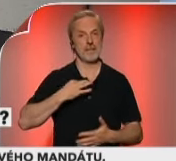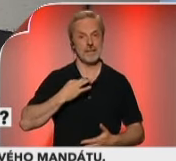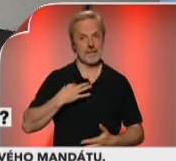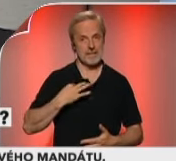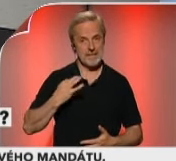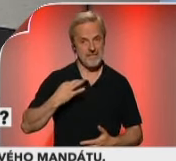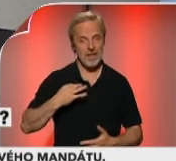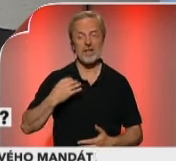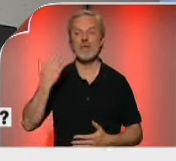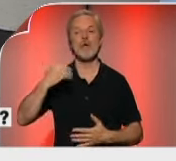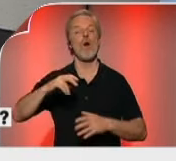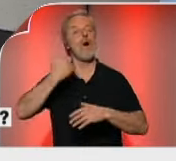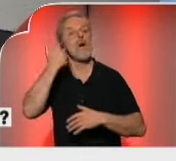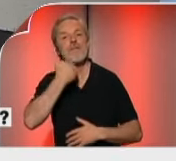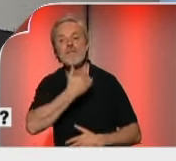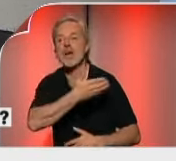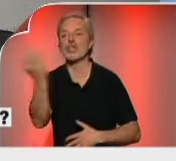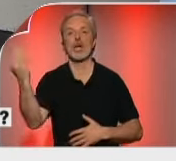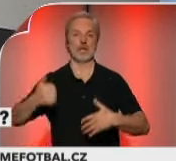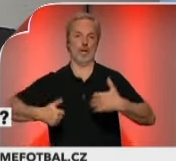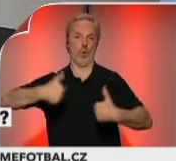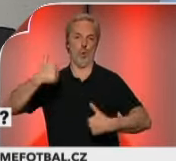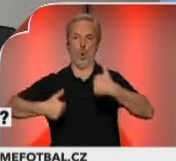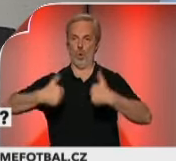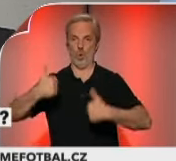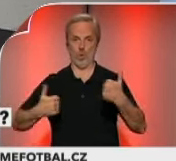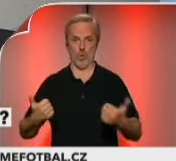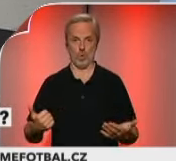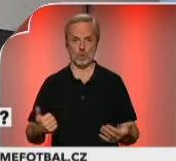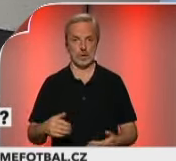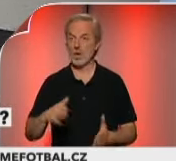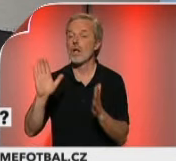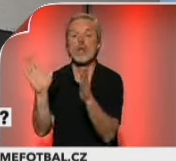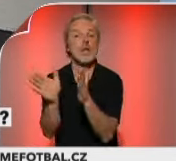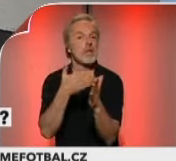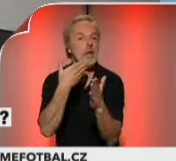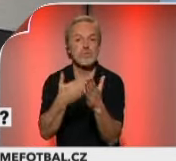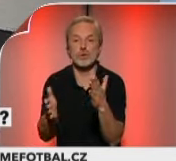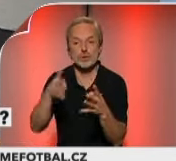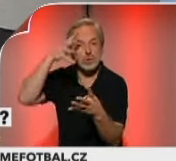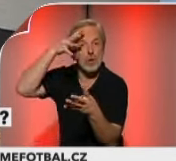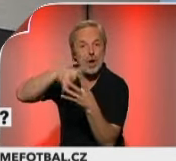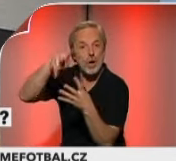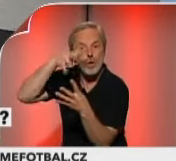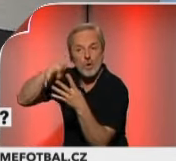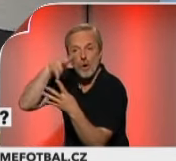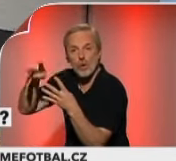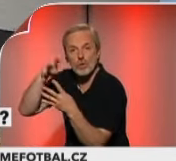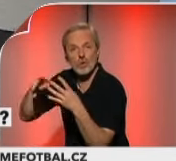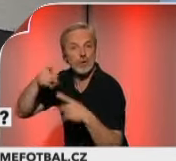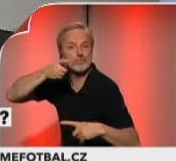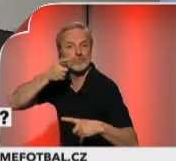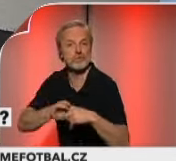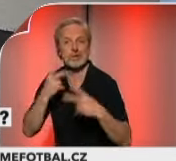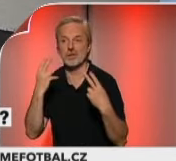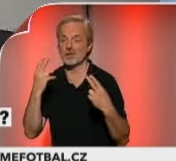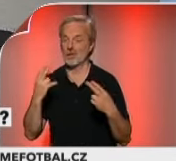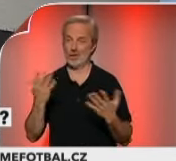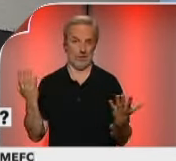otevřené výběrové řízení a tím pádem tam nebyl potřeba nějaký znalec posudek protože byla to veřejná otevřená